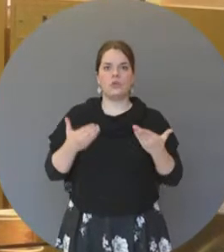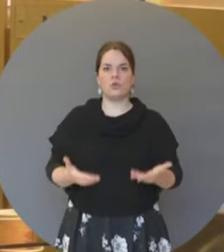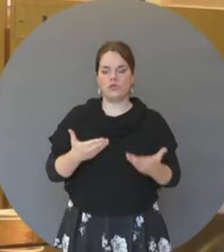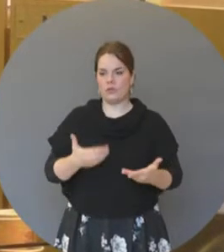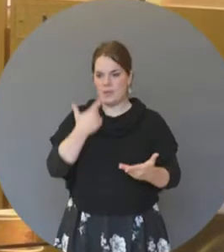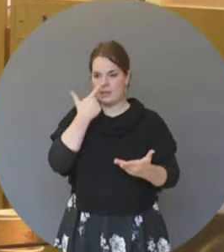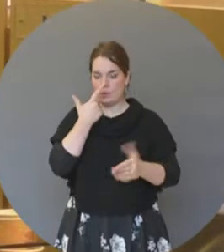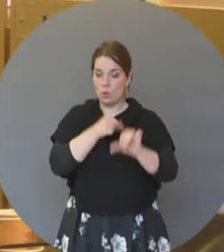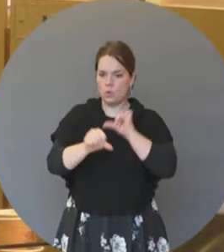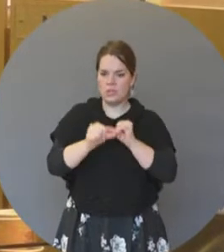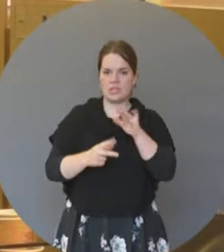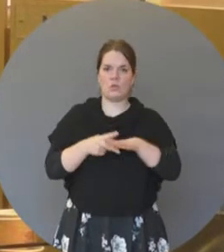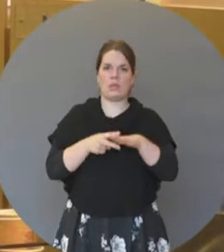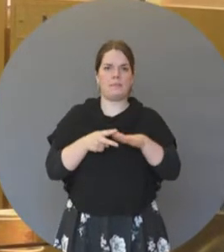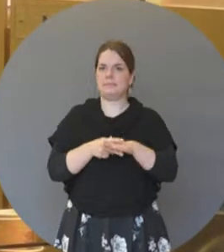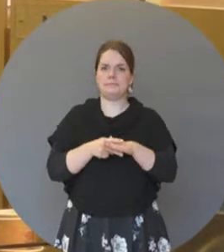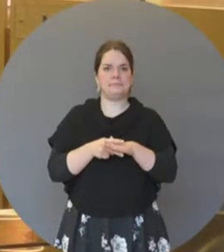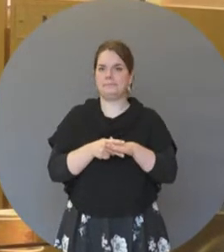remplis